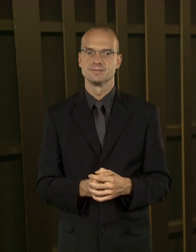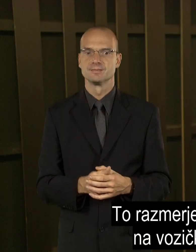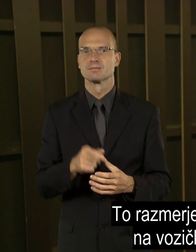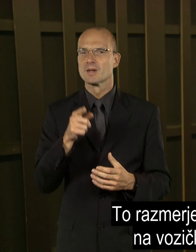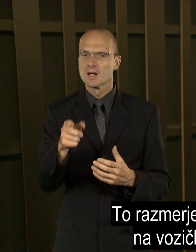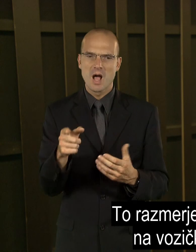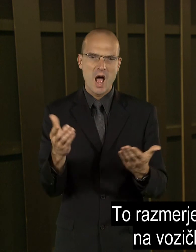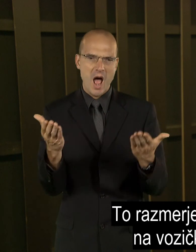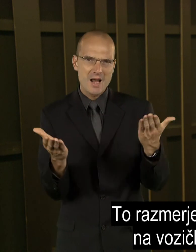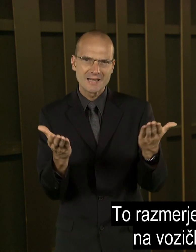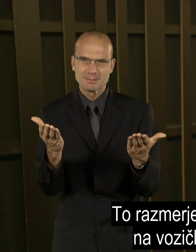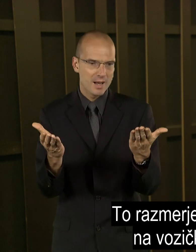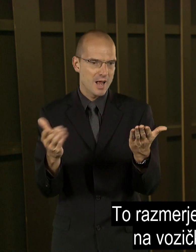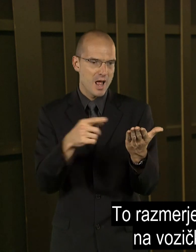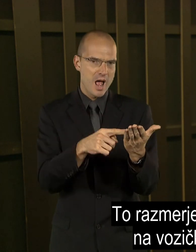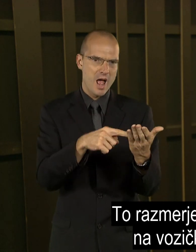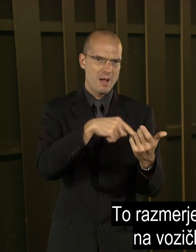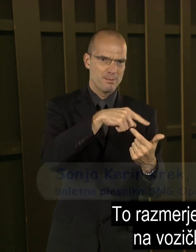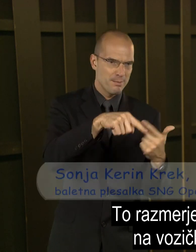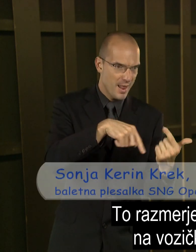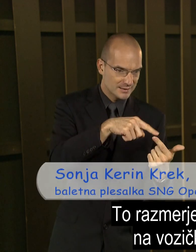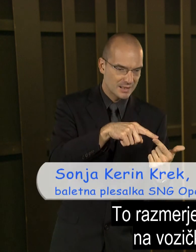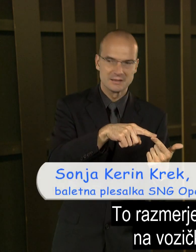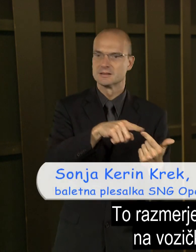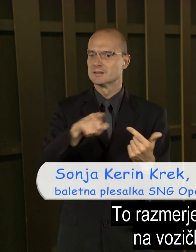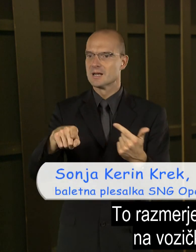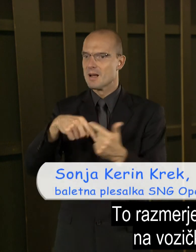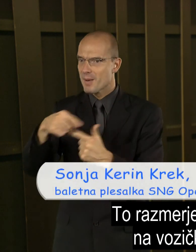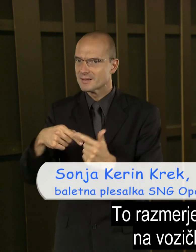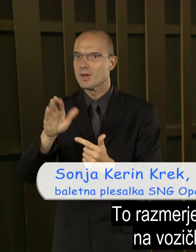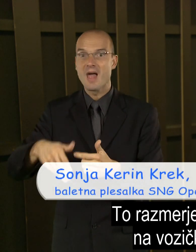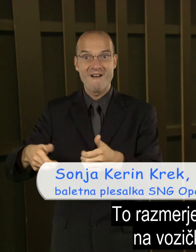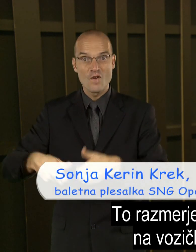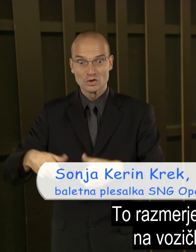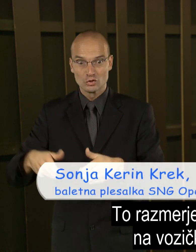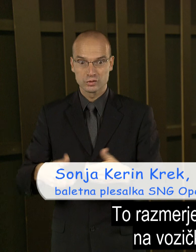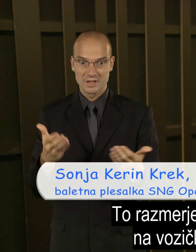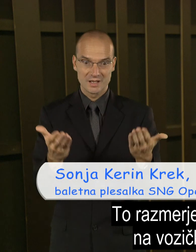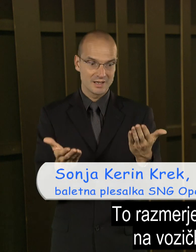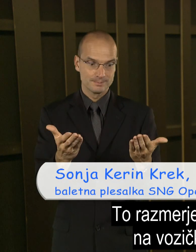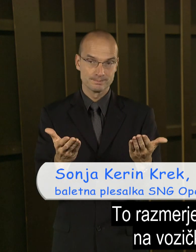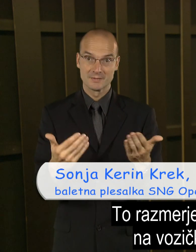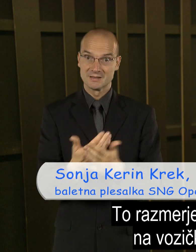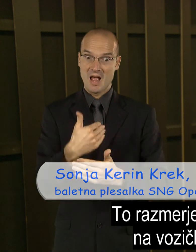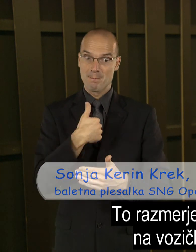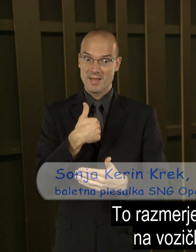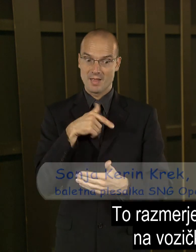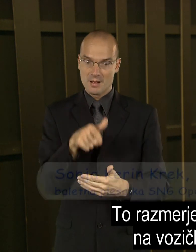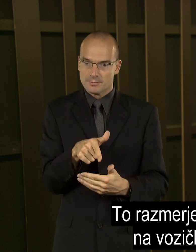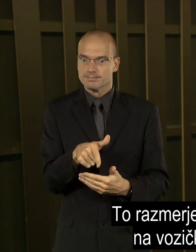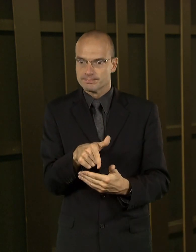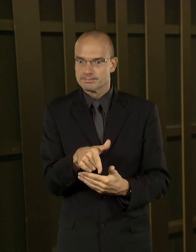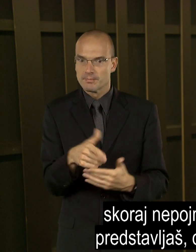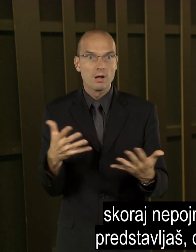To razmerje med plesalci in plesalci na vozičkih je bilo zame